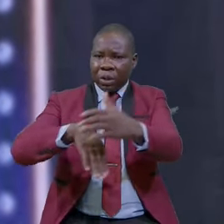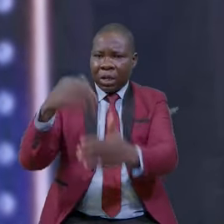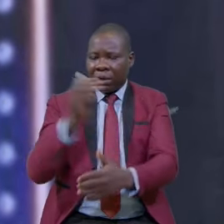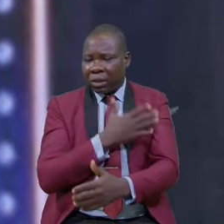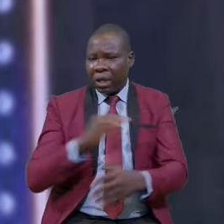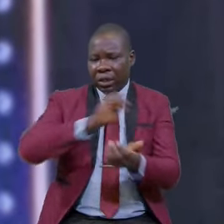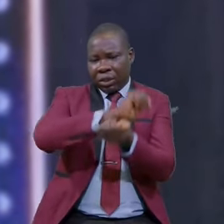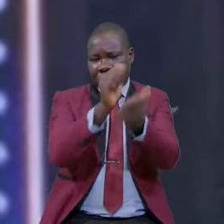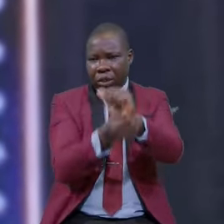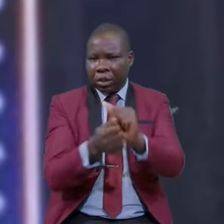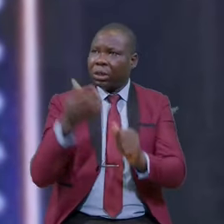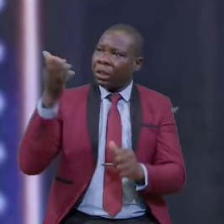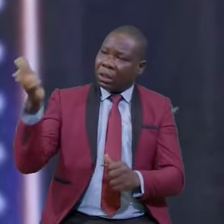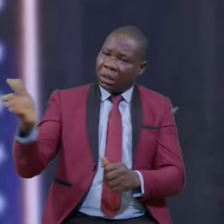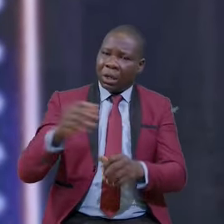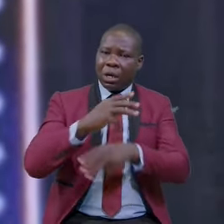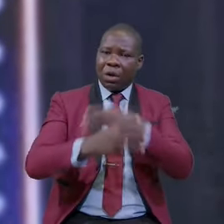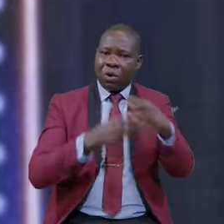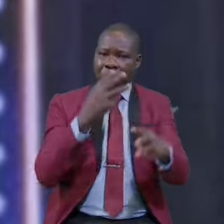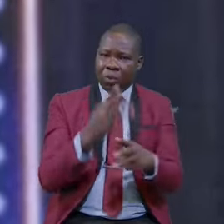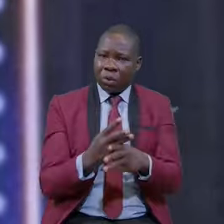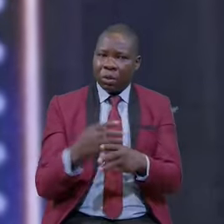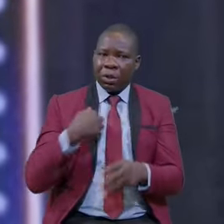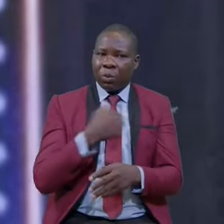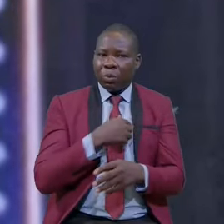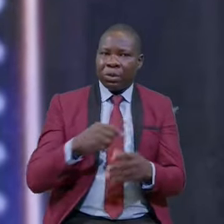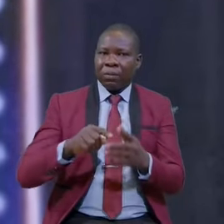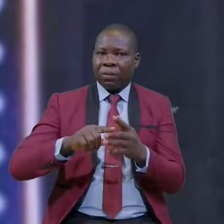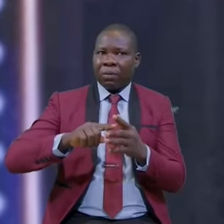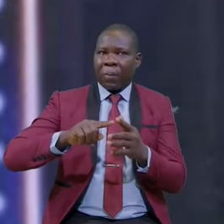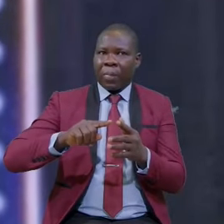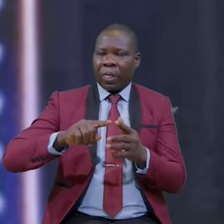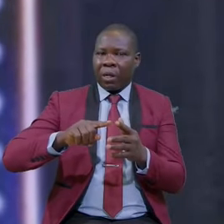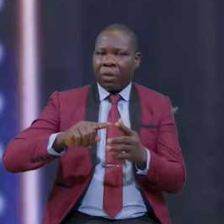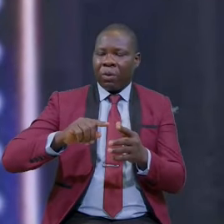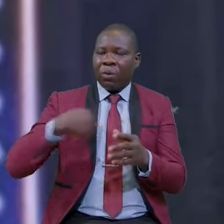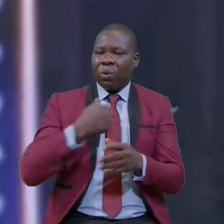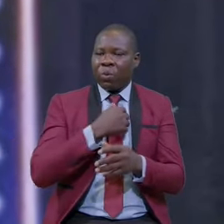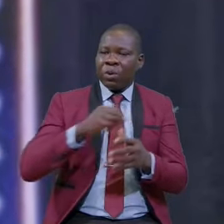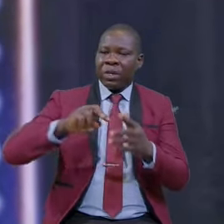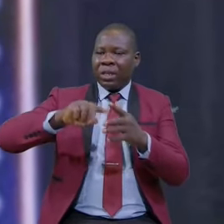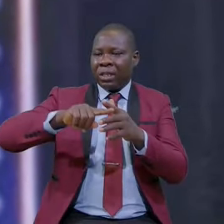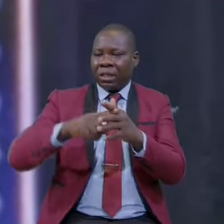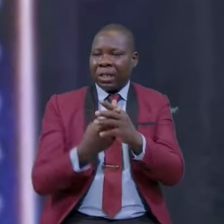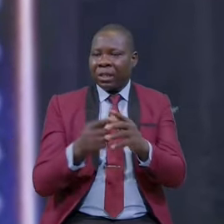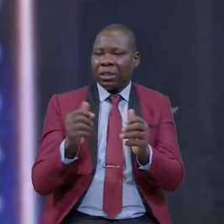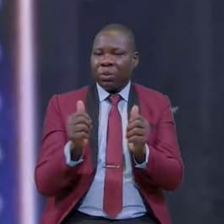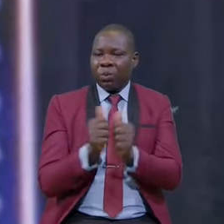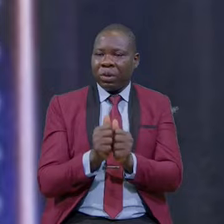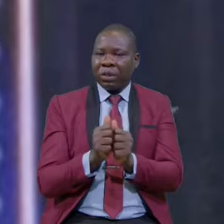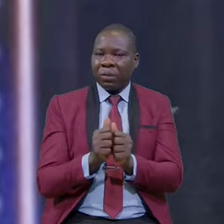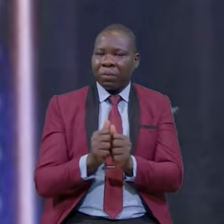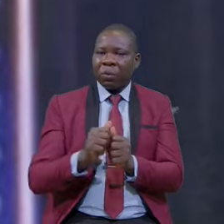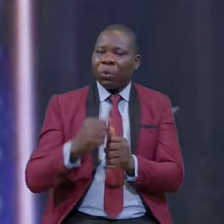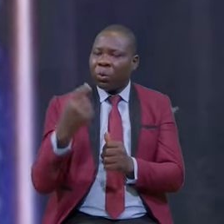avons commencé en 1973 avec 15 personnes. Et si je devais reprendre encore, et